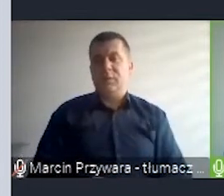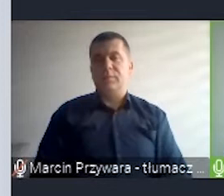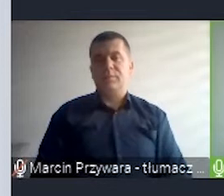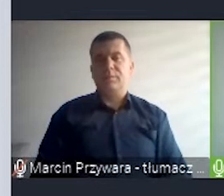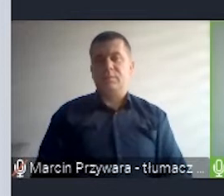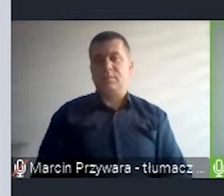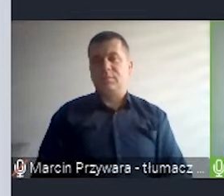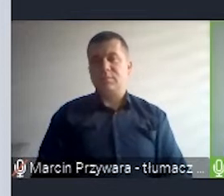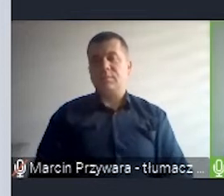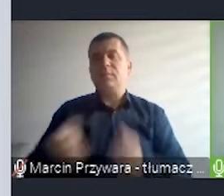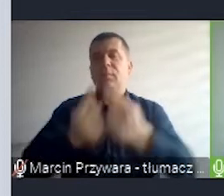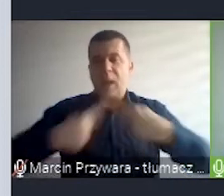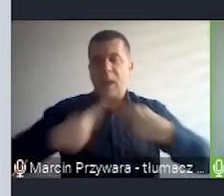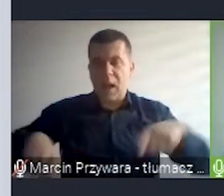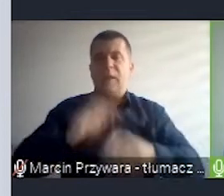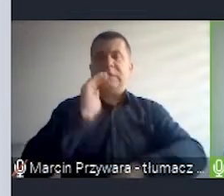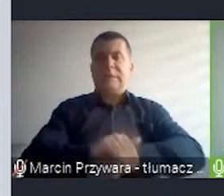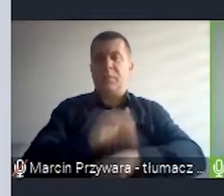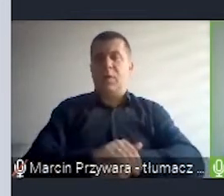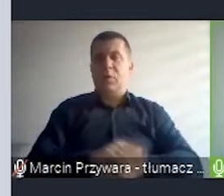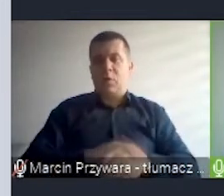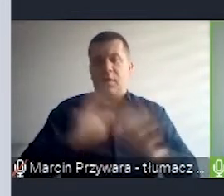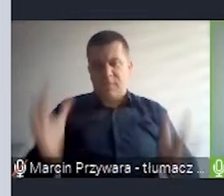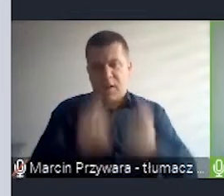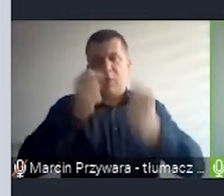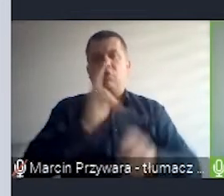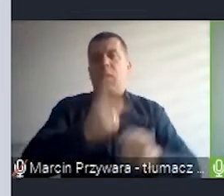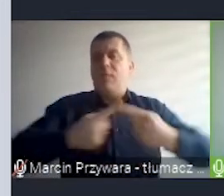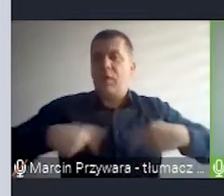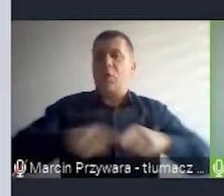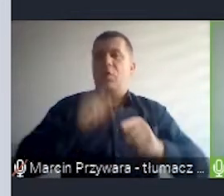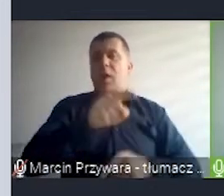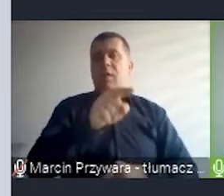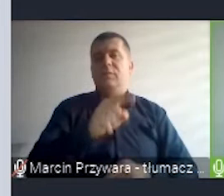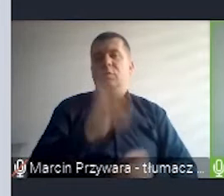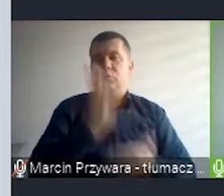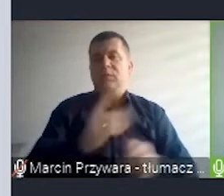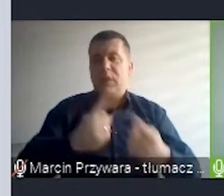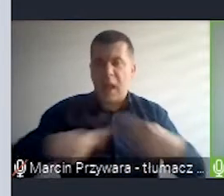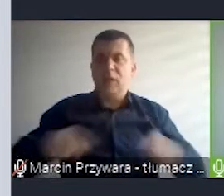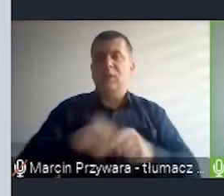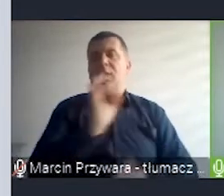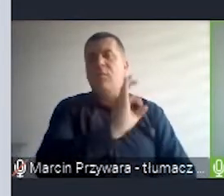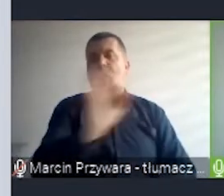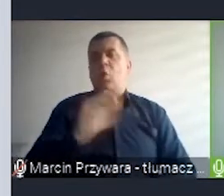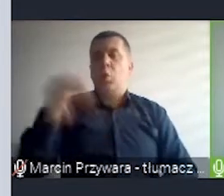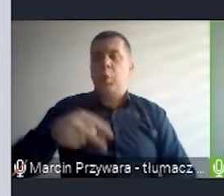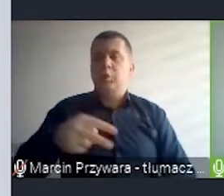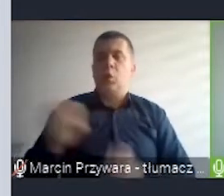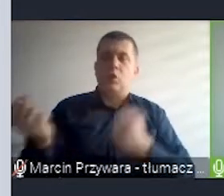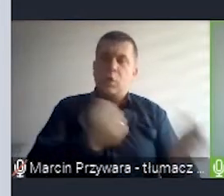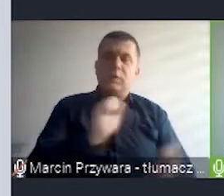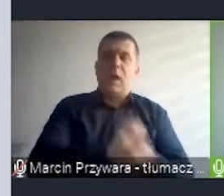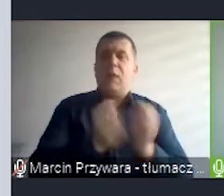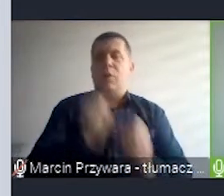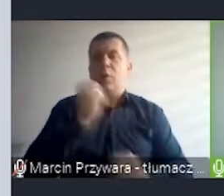Czyli zrealizowaliście zamówienie, wyłoniliście wykonawcę, wykonawca zrealizował swoje usługi, dostawy czy